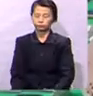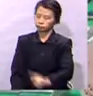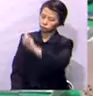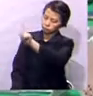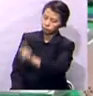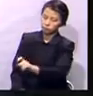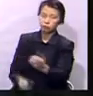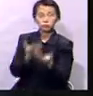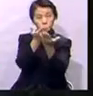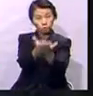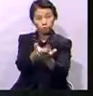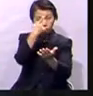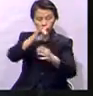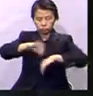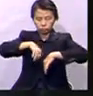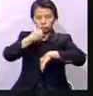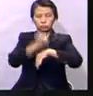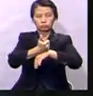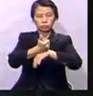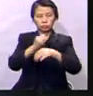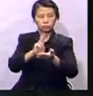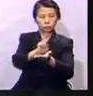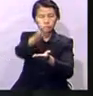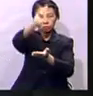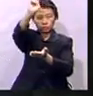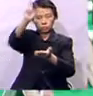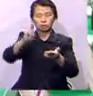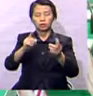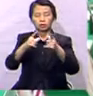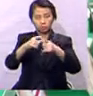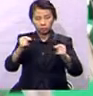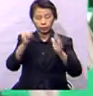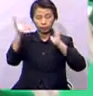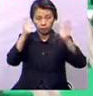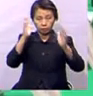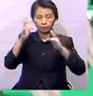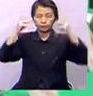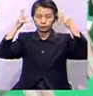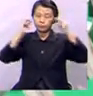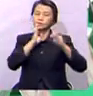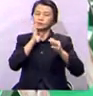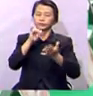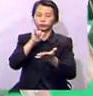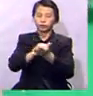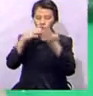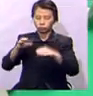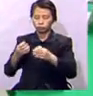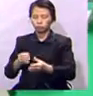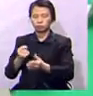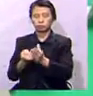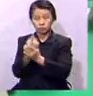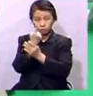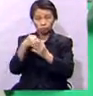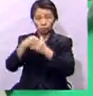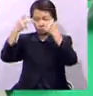Ditanya mengenai cadangan beliau untuk menubuhkan kampus cawangan Universiti Jepun di Malaysia, Perdana Menteri berkata perkara itu telah dibangkitkan kepada